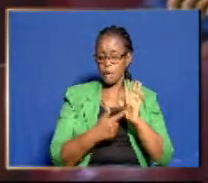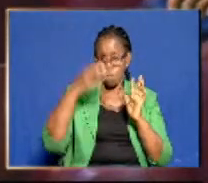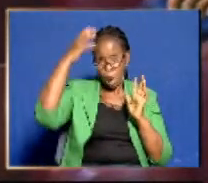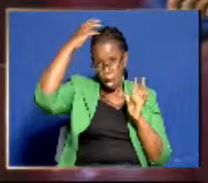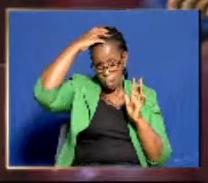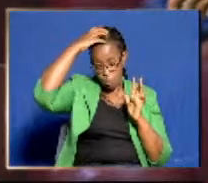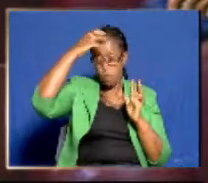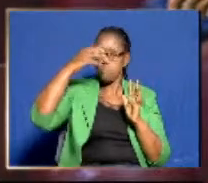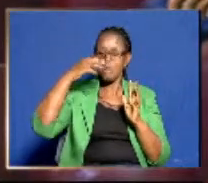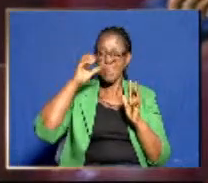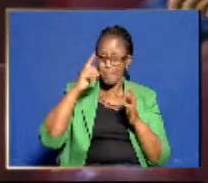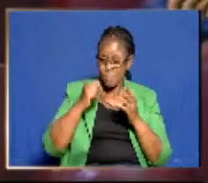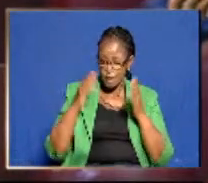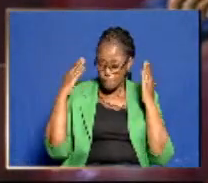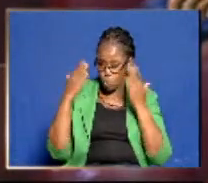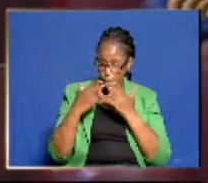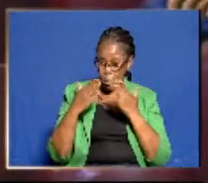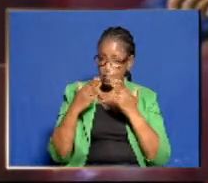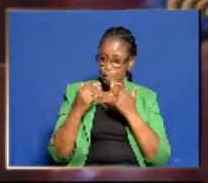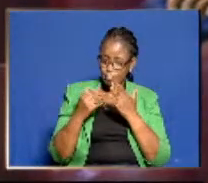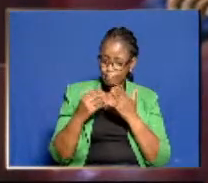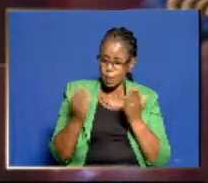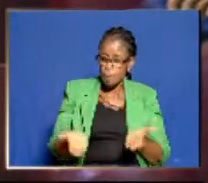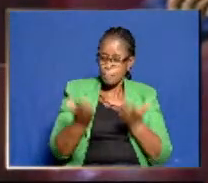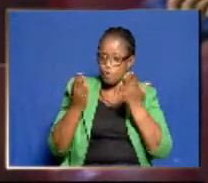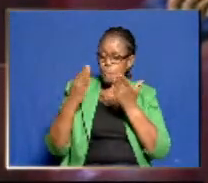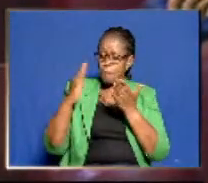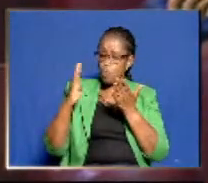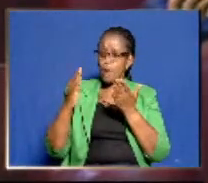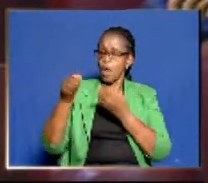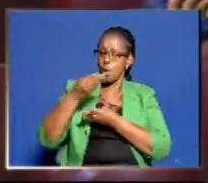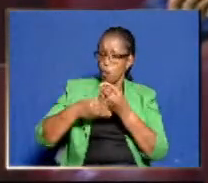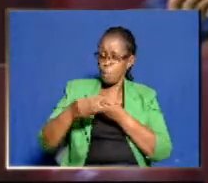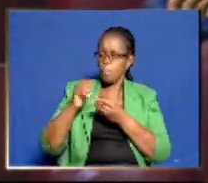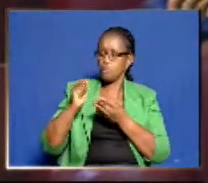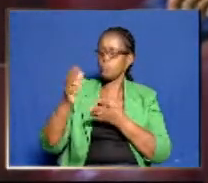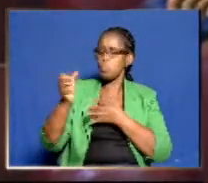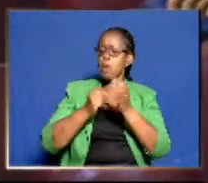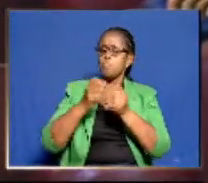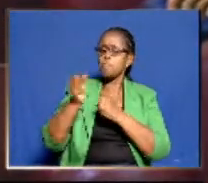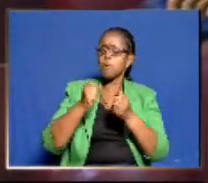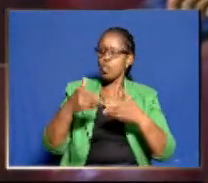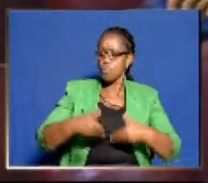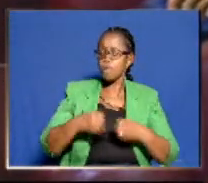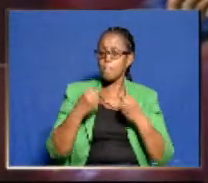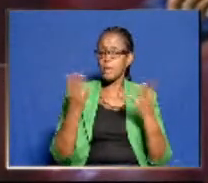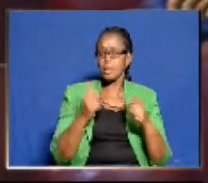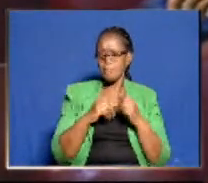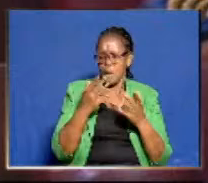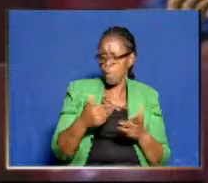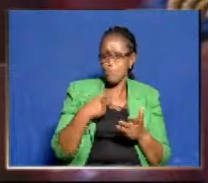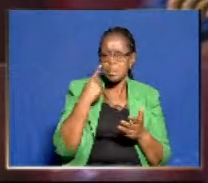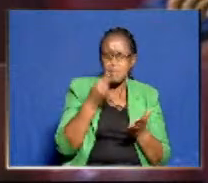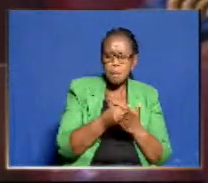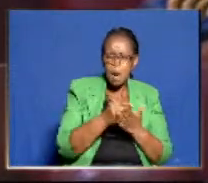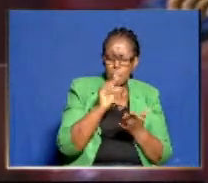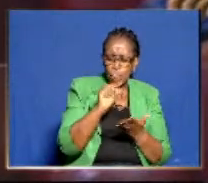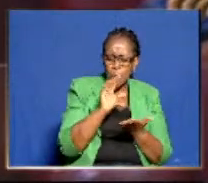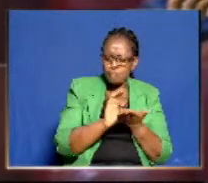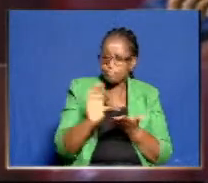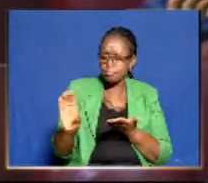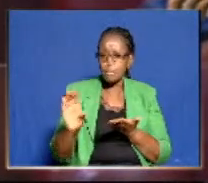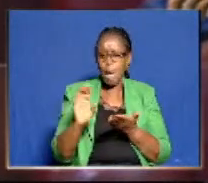itaajiri watu wengi. Sasa naona pesa imewekwa kidogo, kisha tunasema tutaka kukuza blue